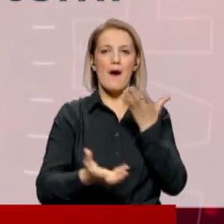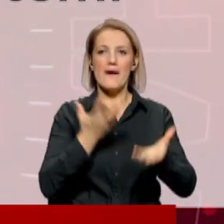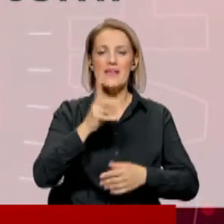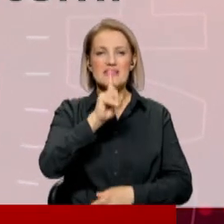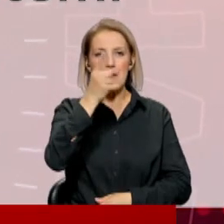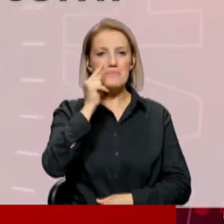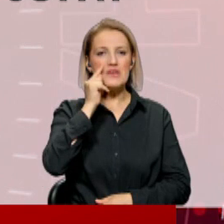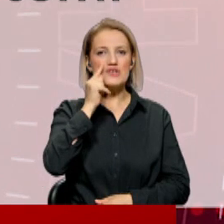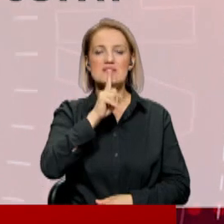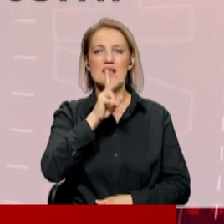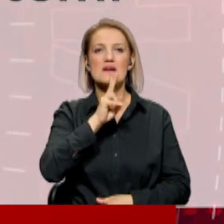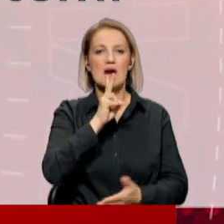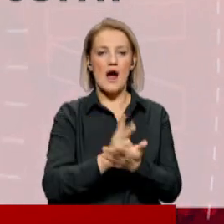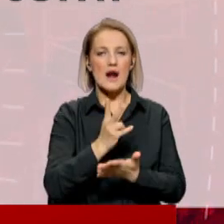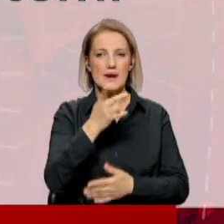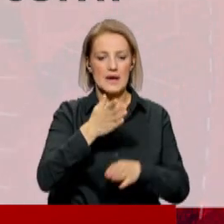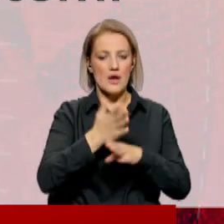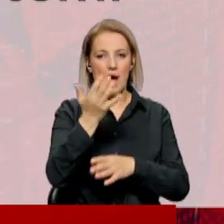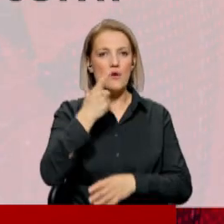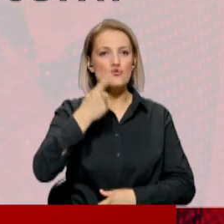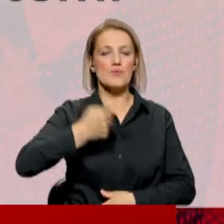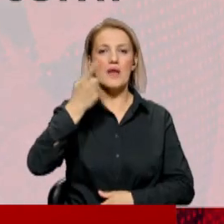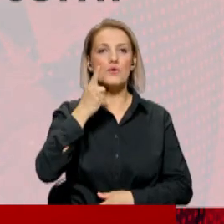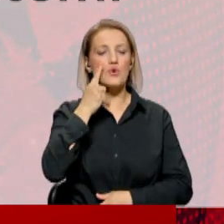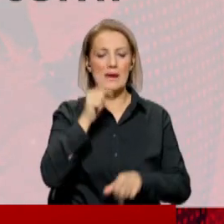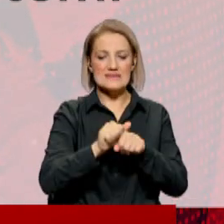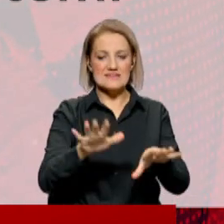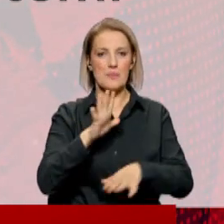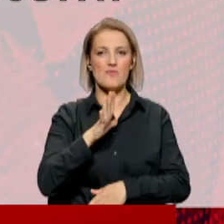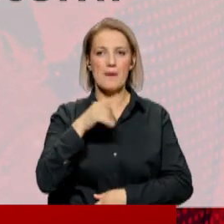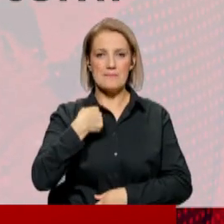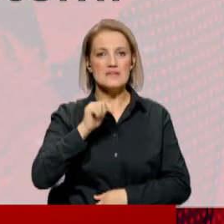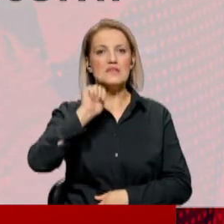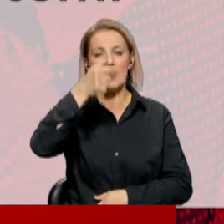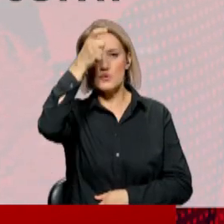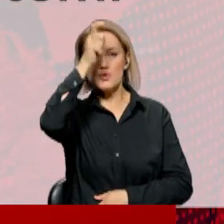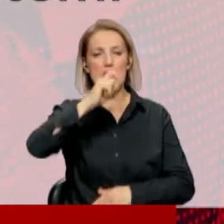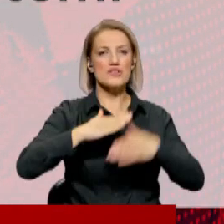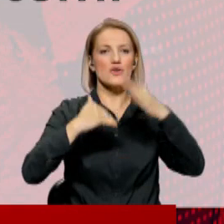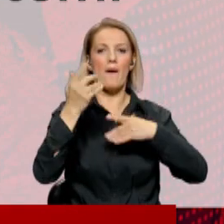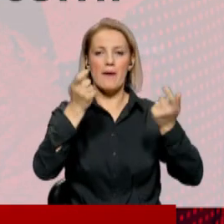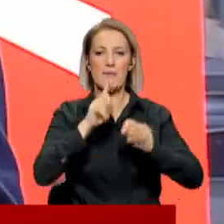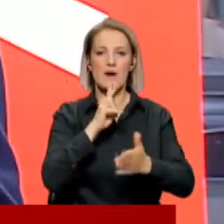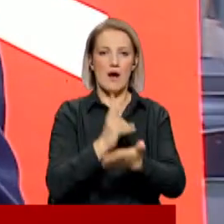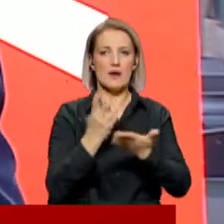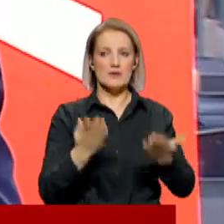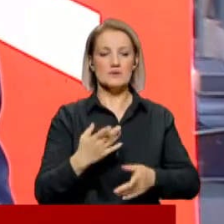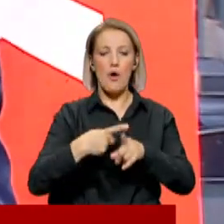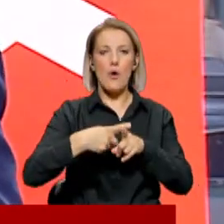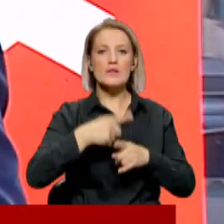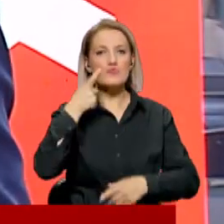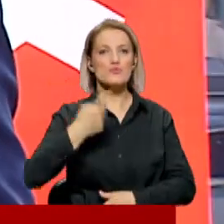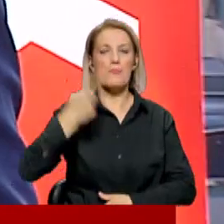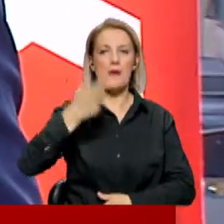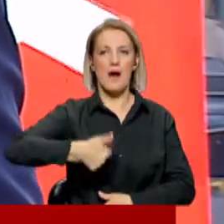bir kişinin tahakkümünü esas alan Cumhurbaşkanlığı hükümet sistemi vardır. Biz yarının Türkiye'sini inşa etmeye kararlıyız. Ortak